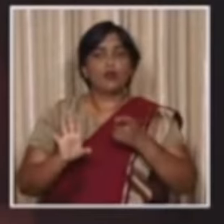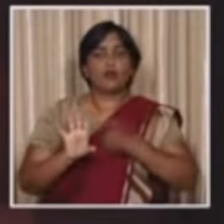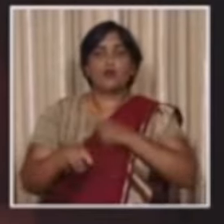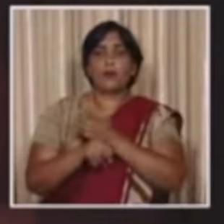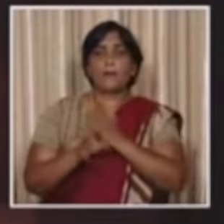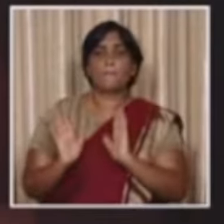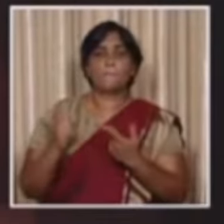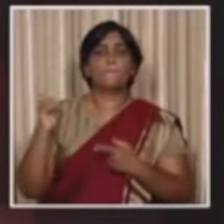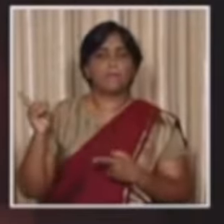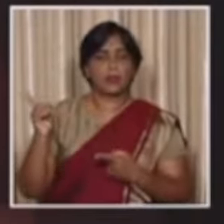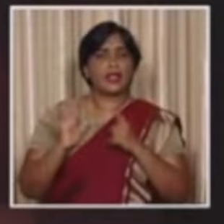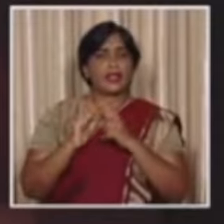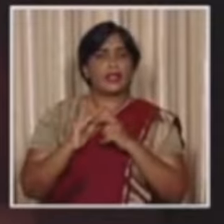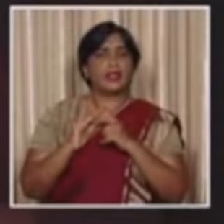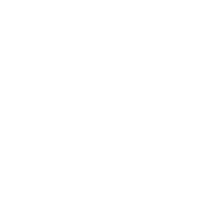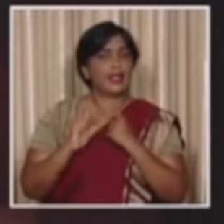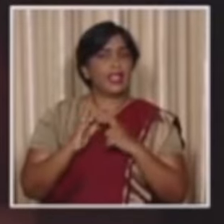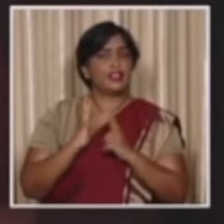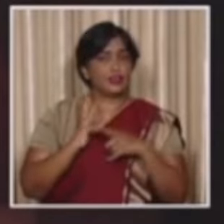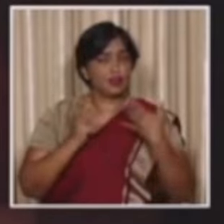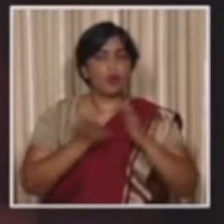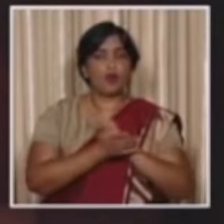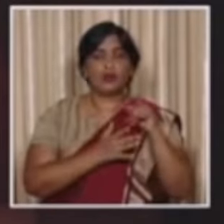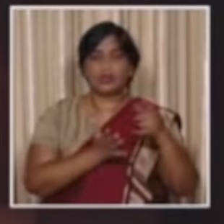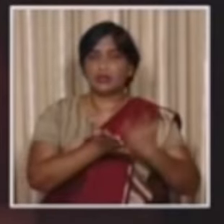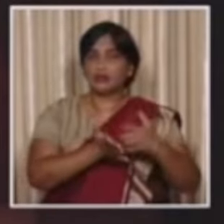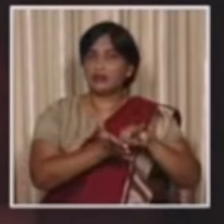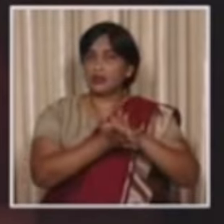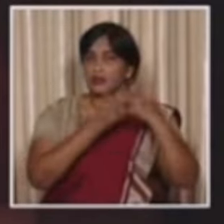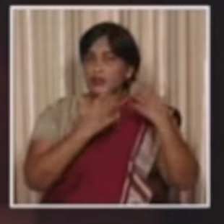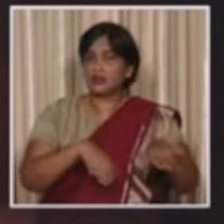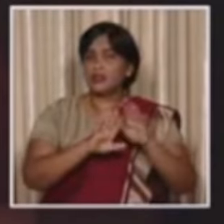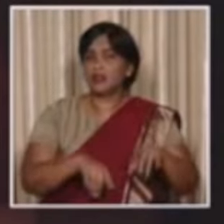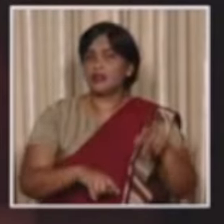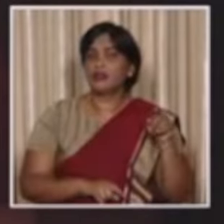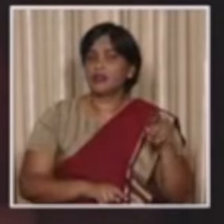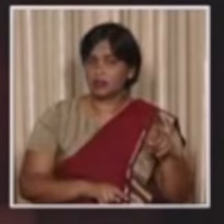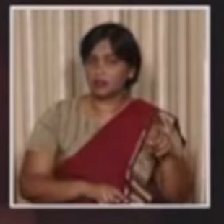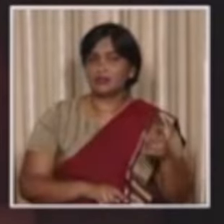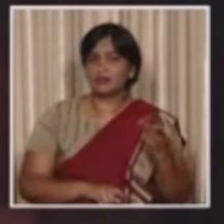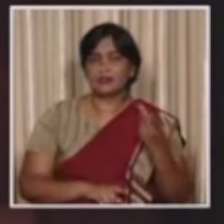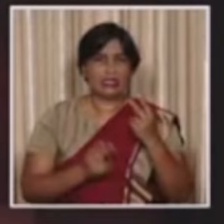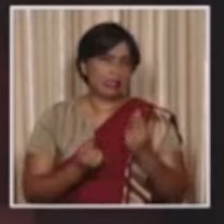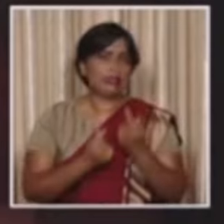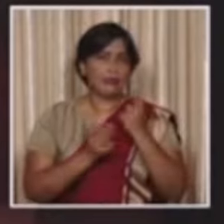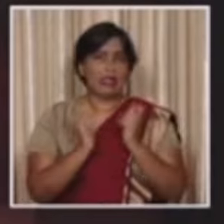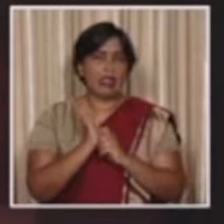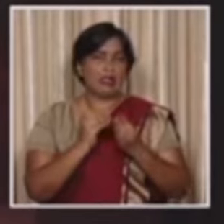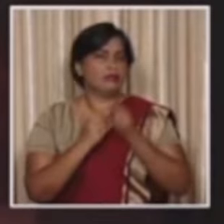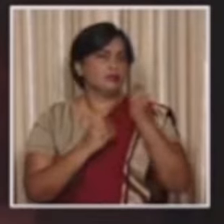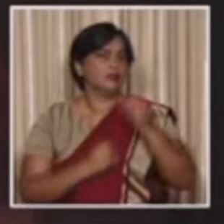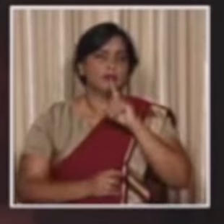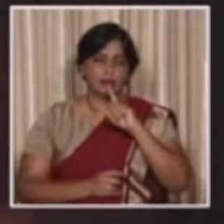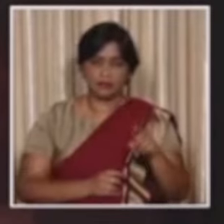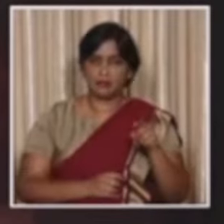අරගෙන. ඒතර KIU එකේ Horizon එකේ මේ register වෙච්ච දූදරුවන්ට ඉතාමත් මේ ඉක්මනින් මේ ණය නිකුත් කරන්නයි කියලා